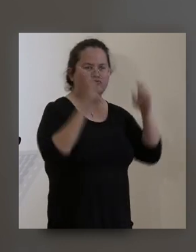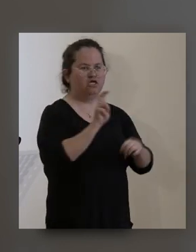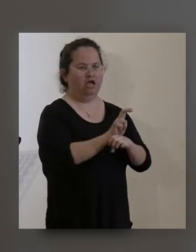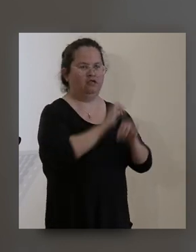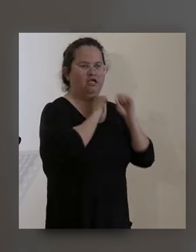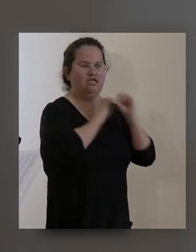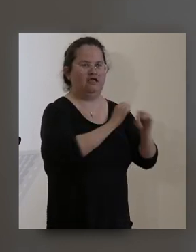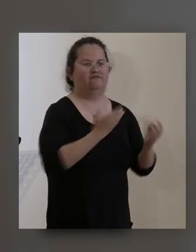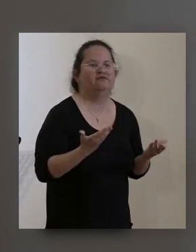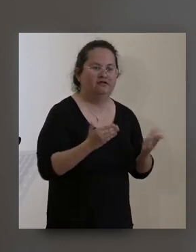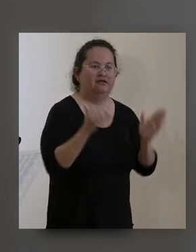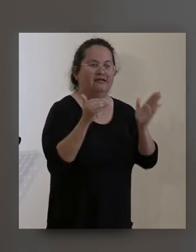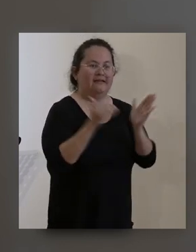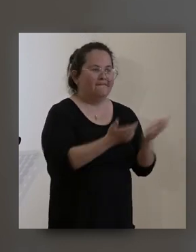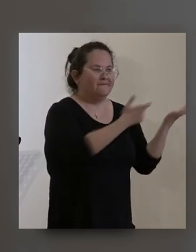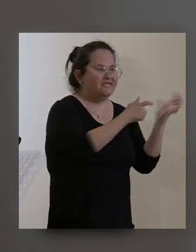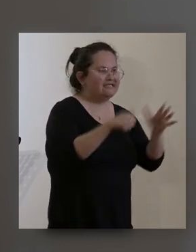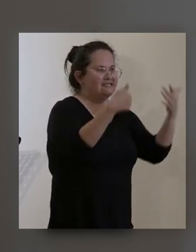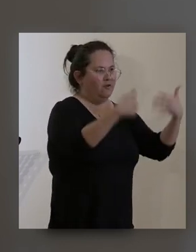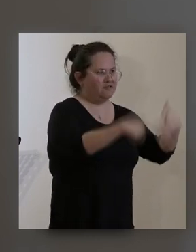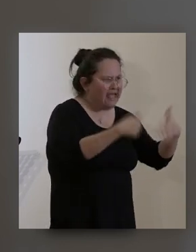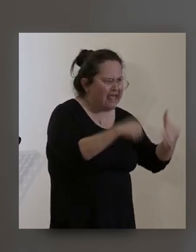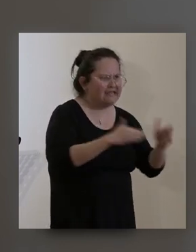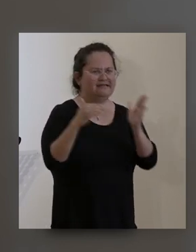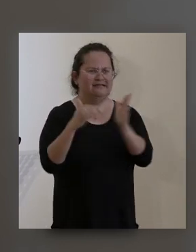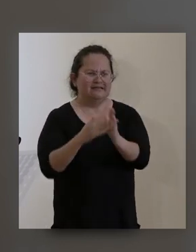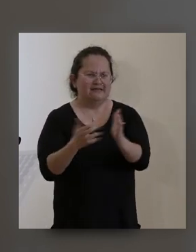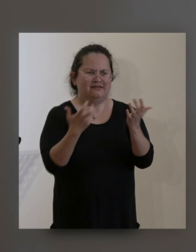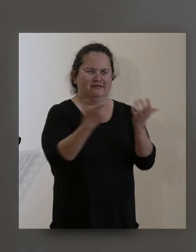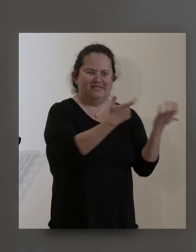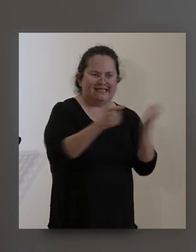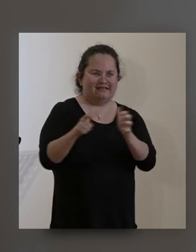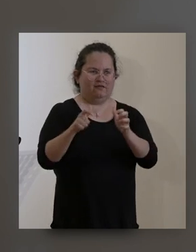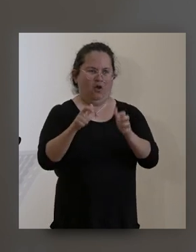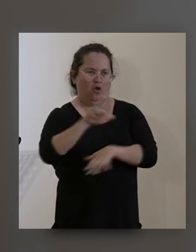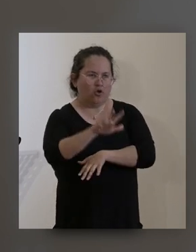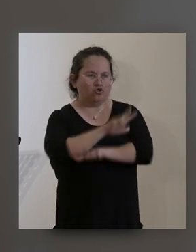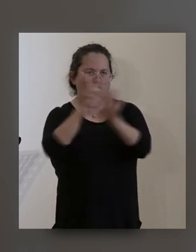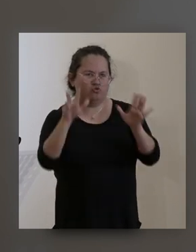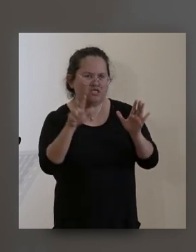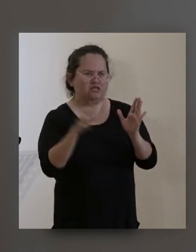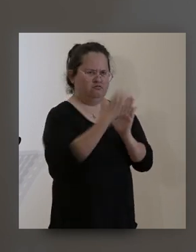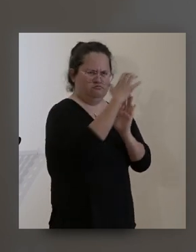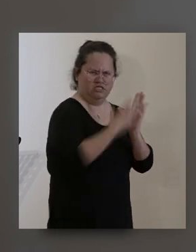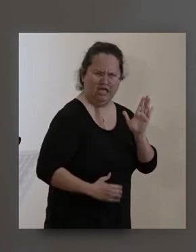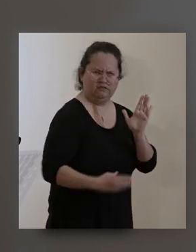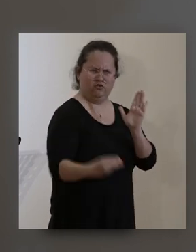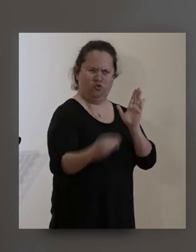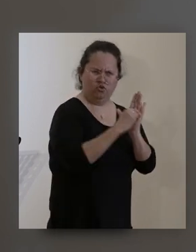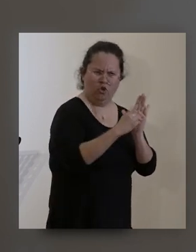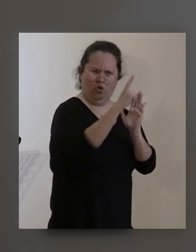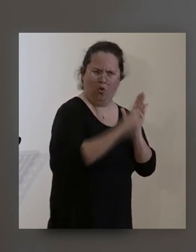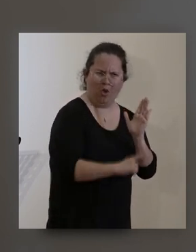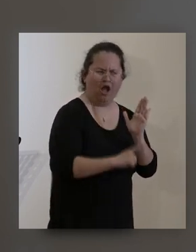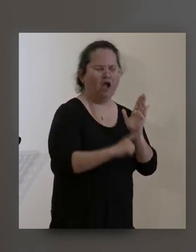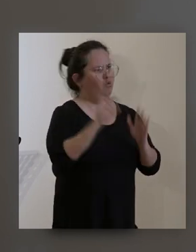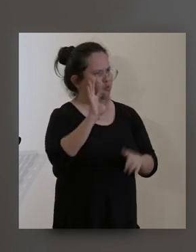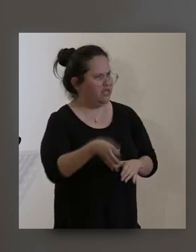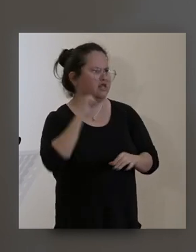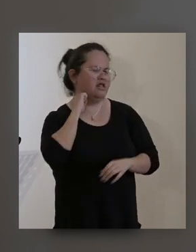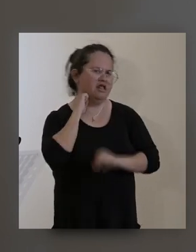de 1716 et ensuite 1738 limitent la durée pendant laquelle les esclaves ont le droit d'être sur le sol